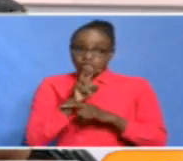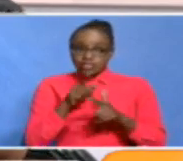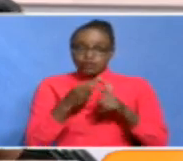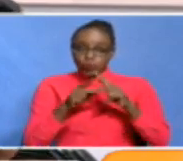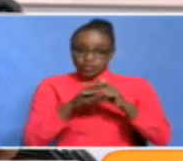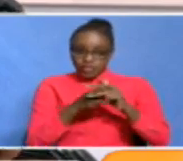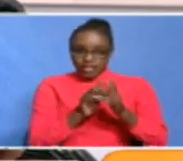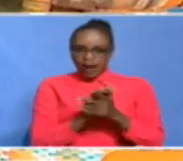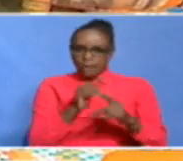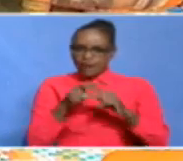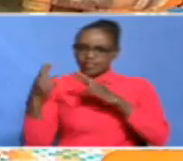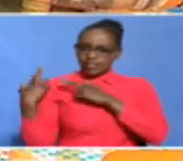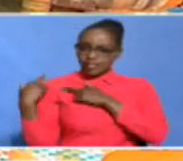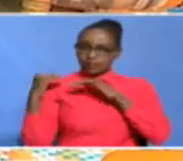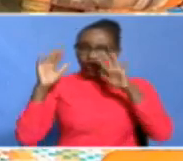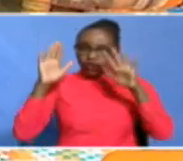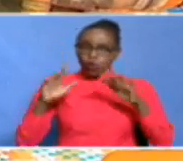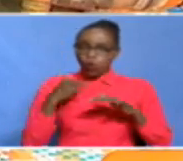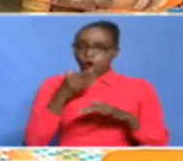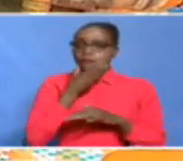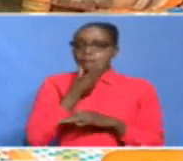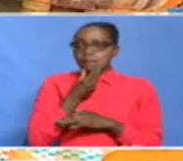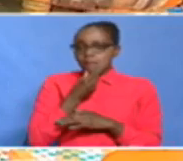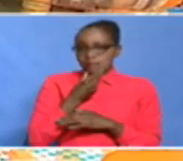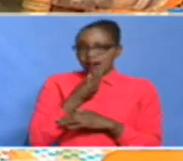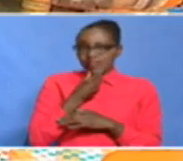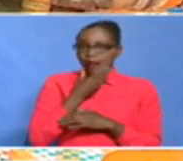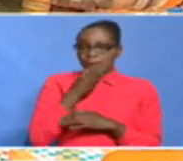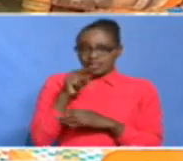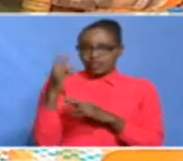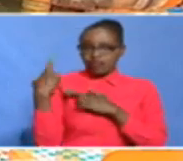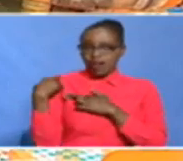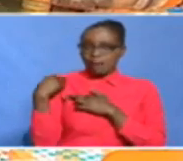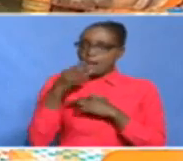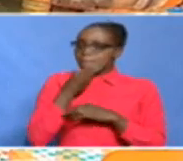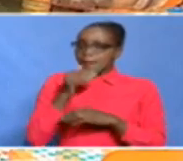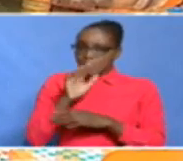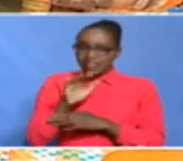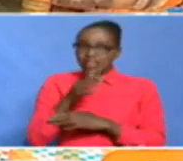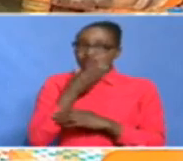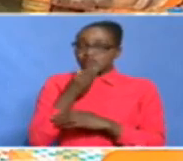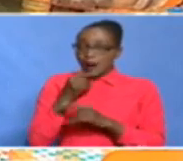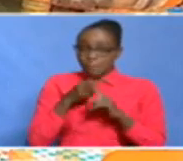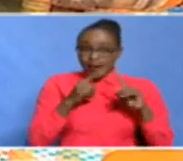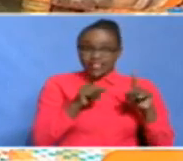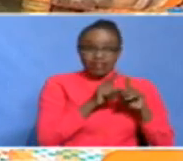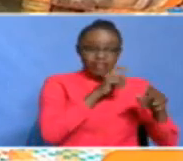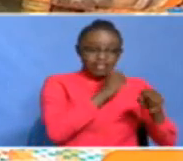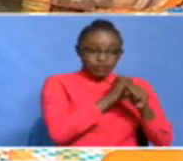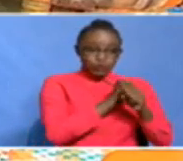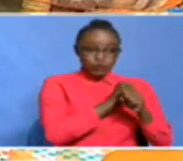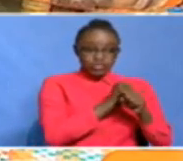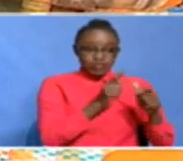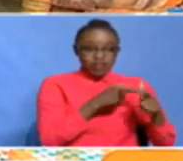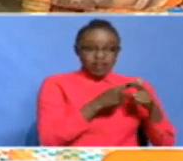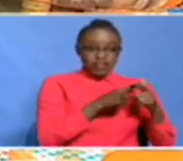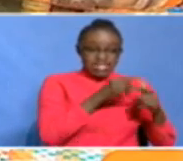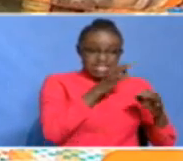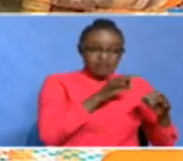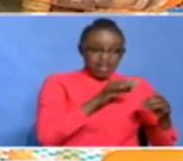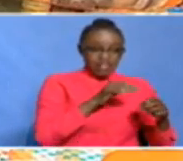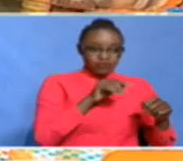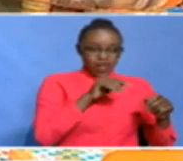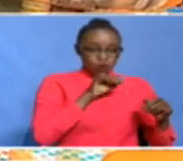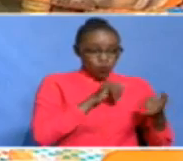tuanze. Lakini majukumu muhimu kwa nyumba ni ya mwanamume. Lazima tukubali ni mwanamume majukumu, maana kifanywa na mwanamke so far. Lakini